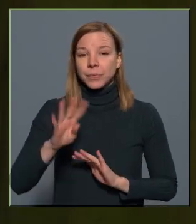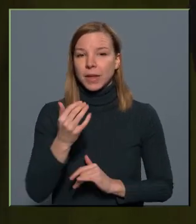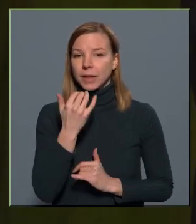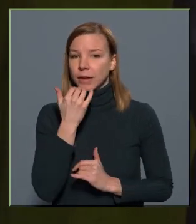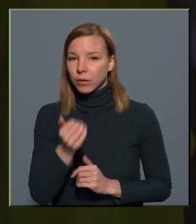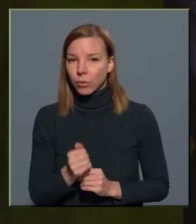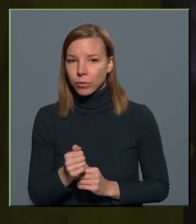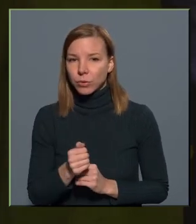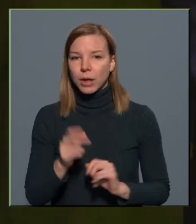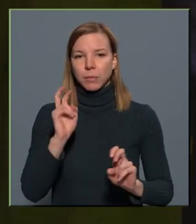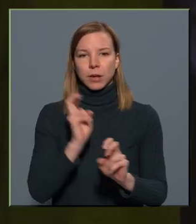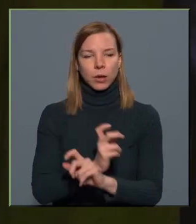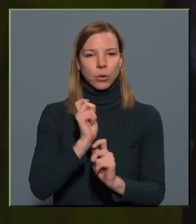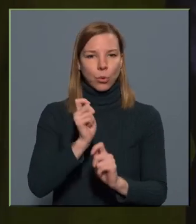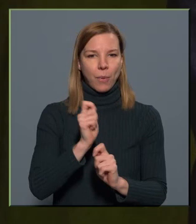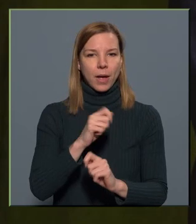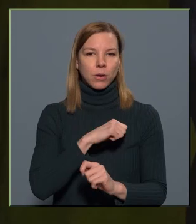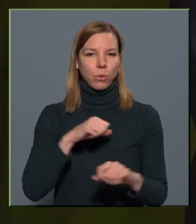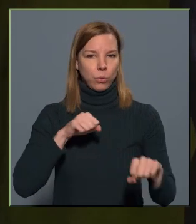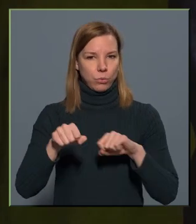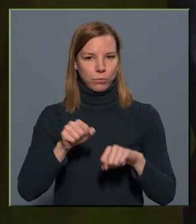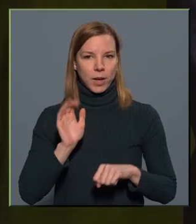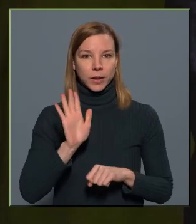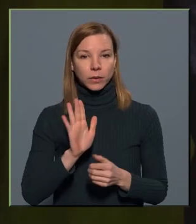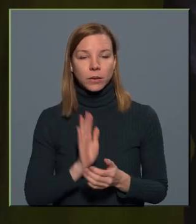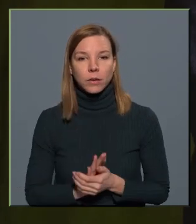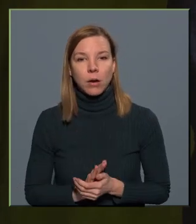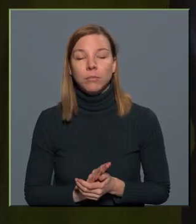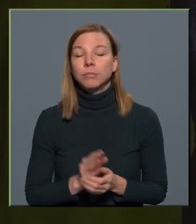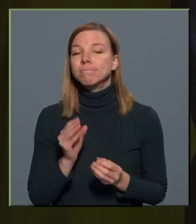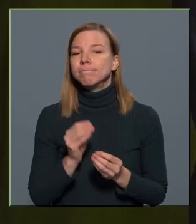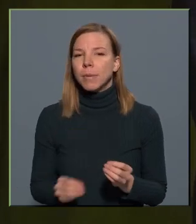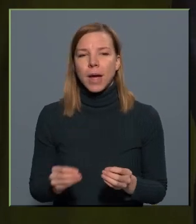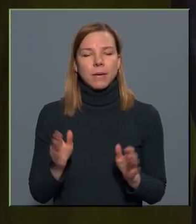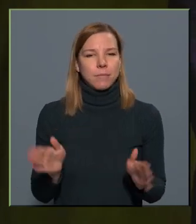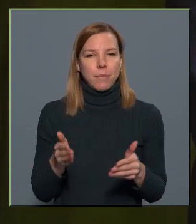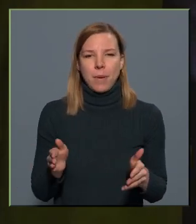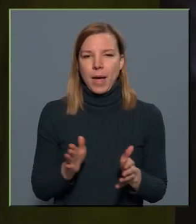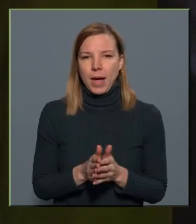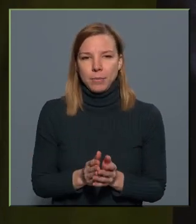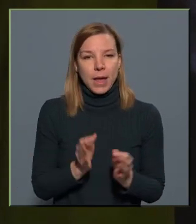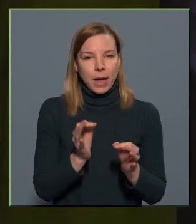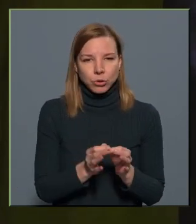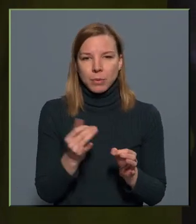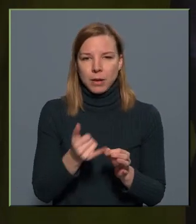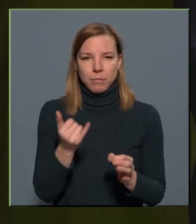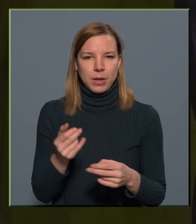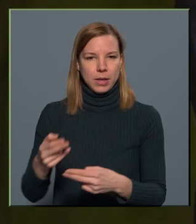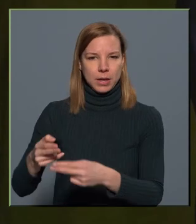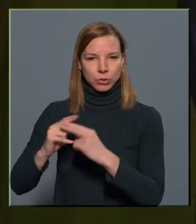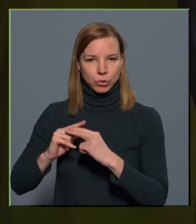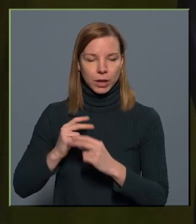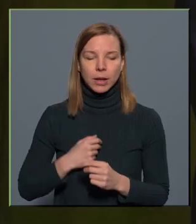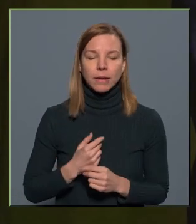önkormányzaté, hiszen minden alkalommal, minden rezdülésünknél ott voltak és segítettek. Bármikor,